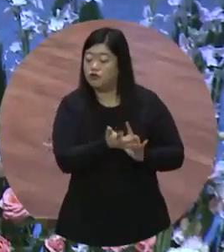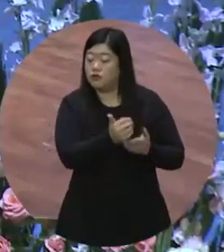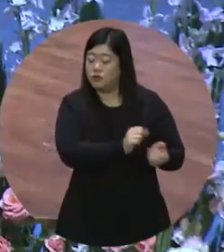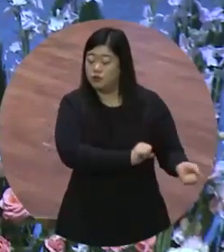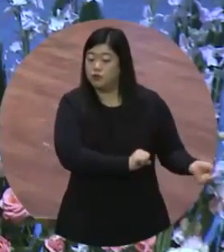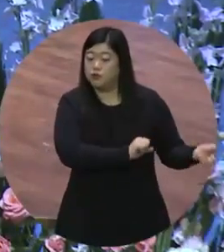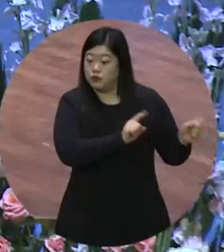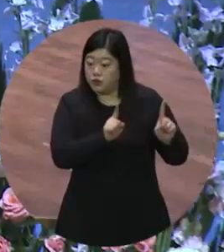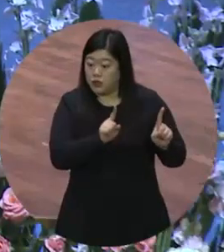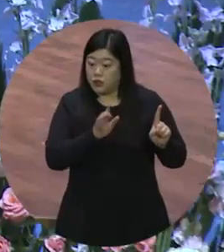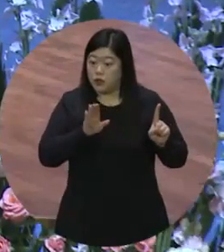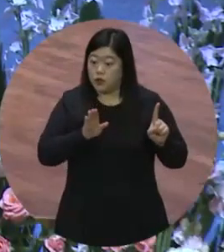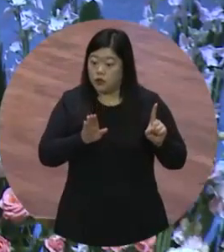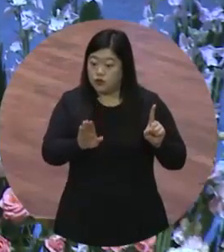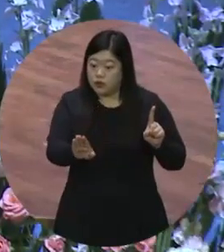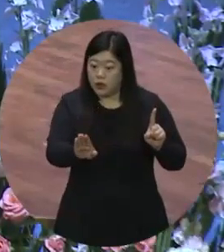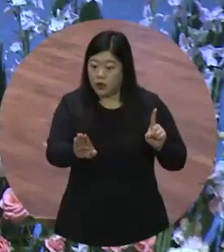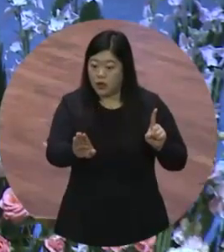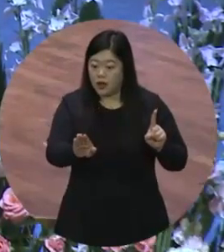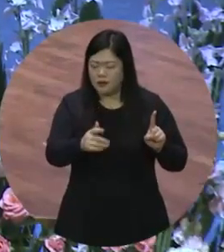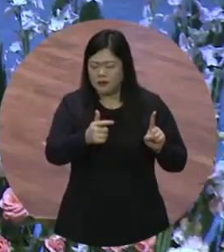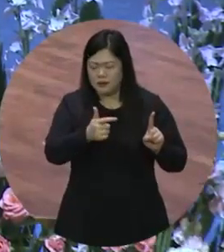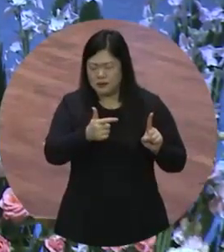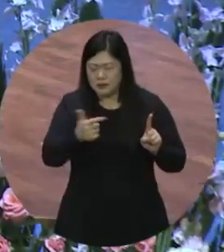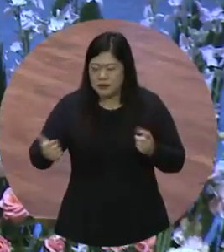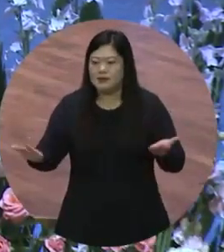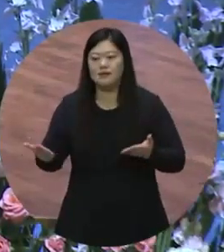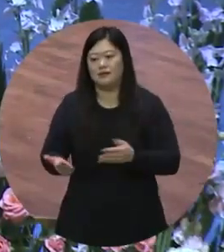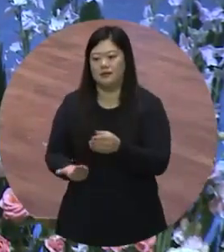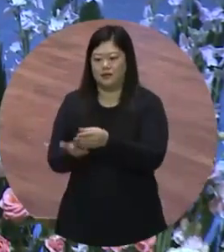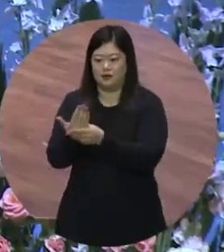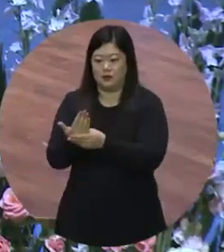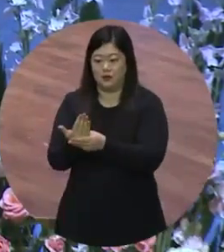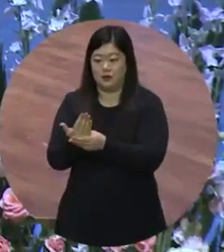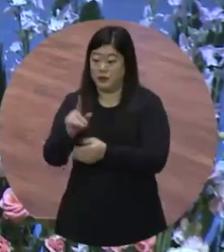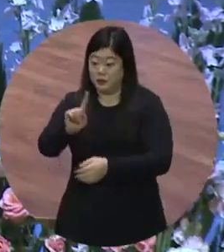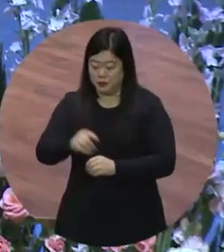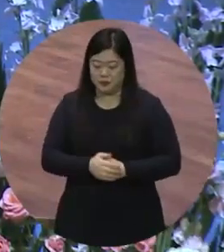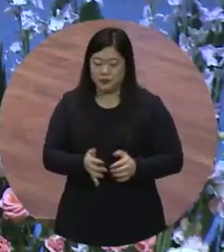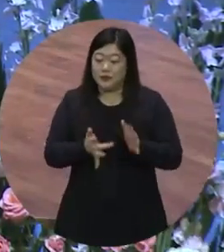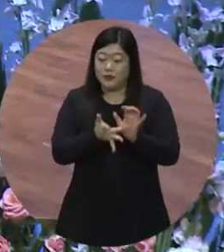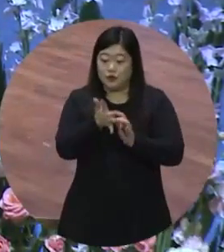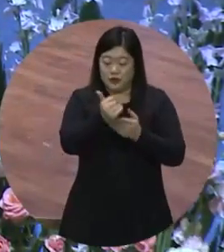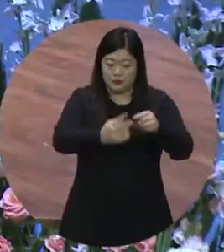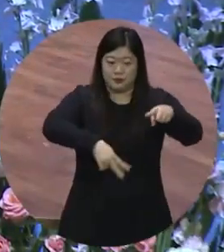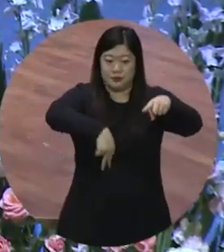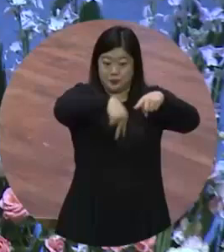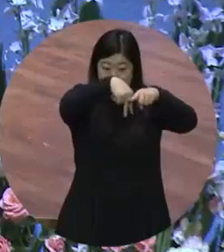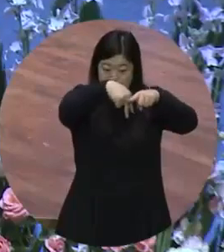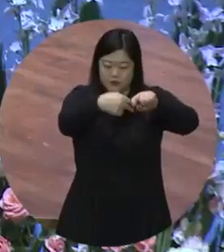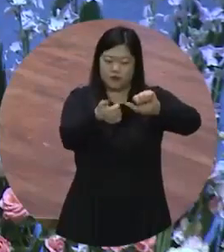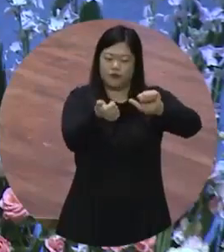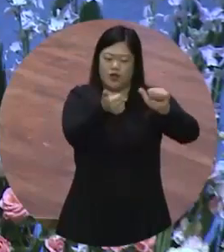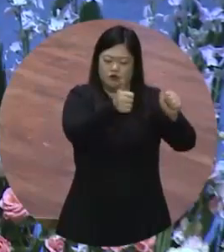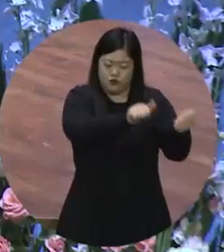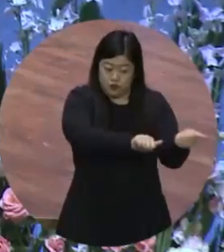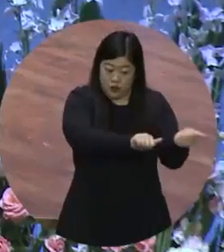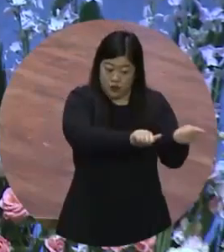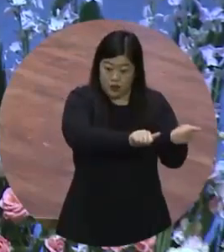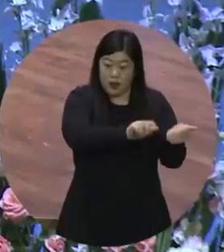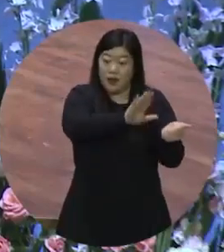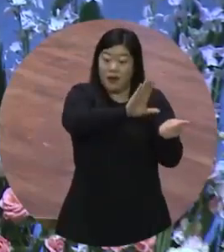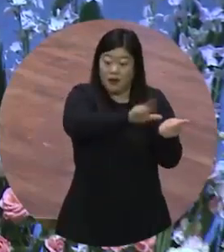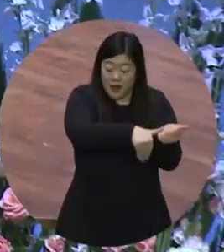정말로 기가 막힌 일이 벌어진 거예요. 예수님이 십자가의 죽음을 통해서 사단 마귀는